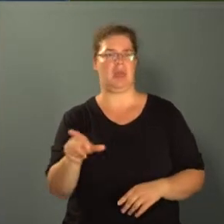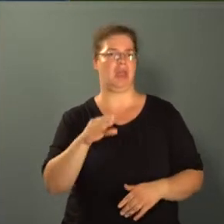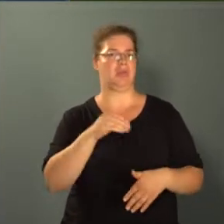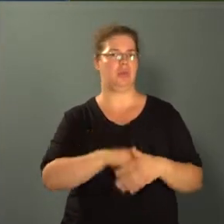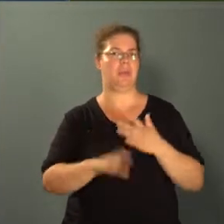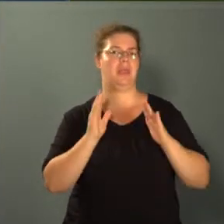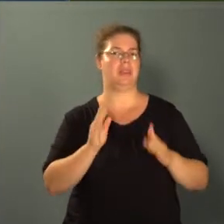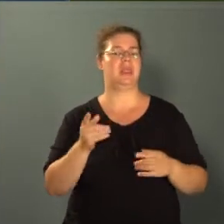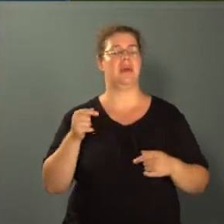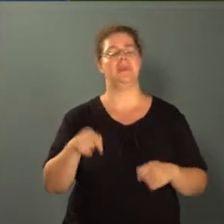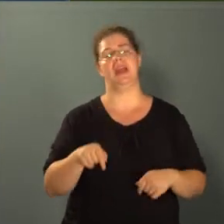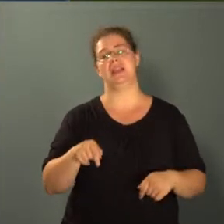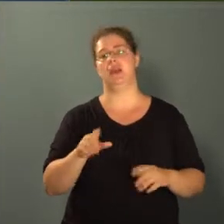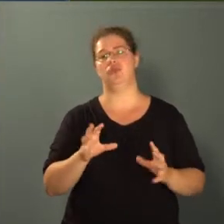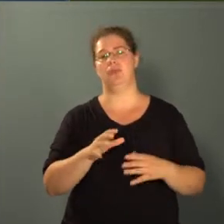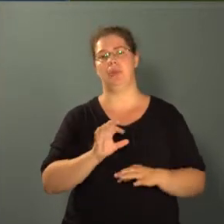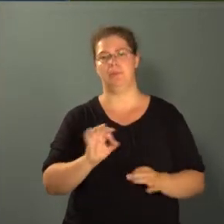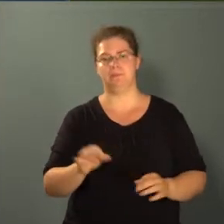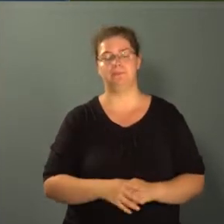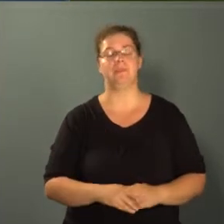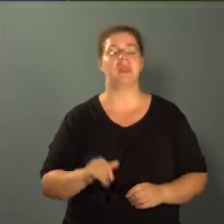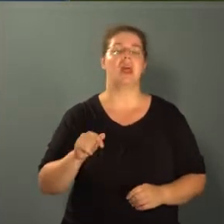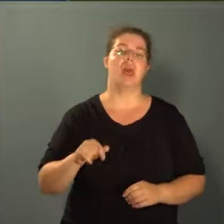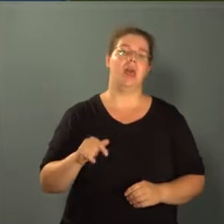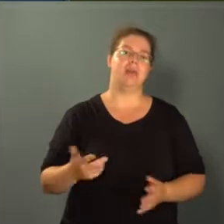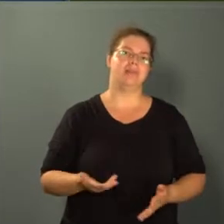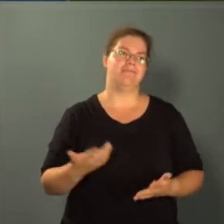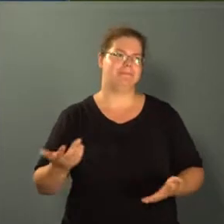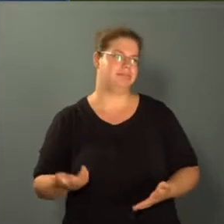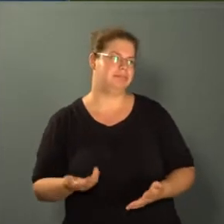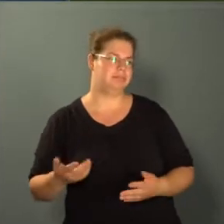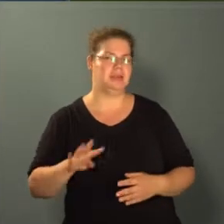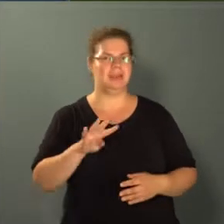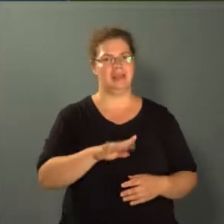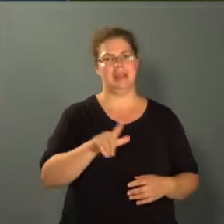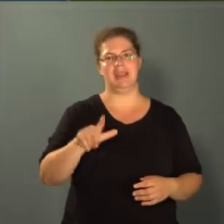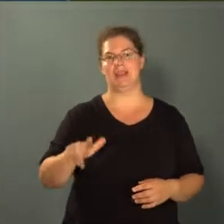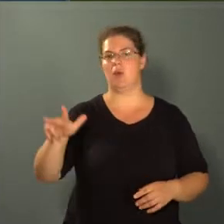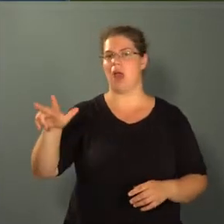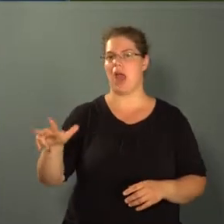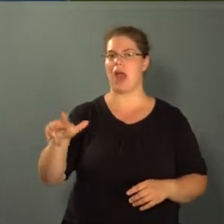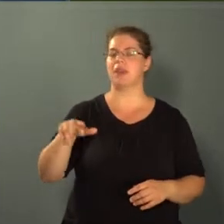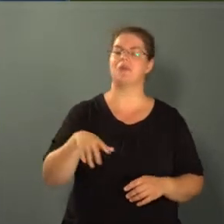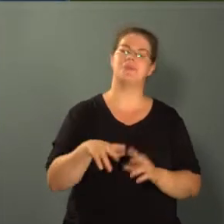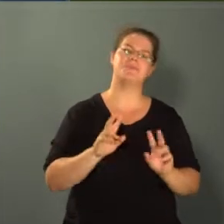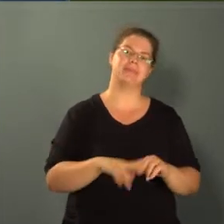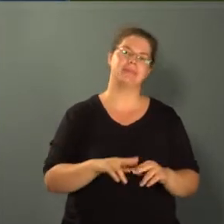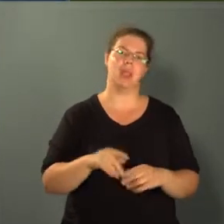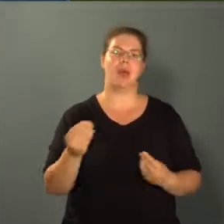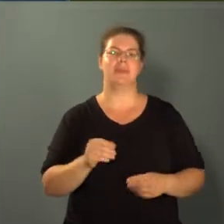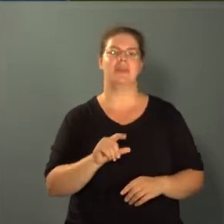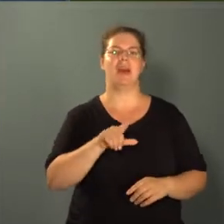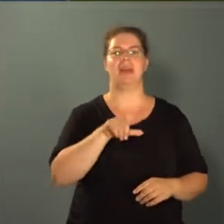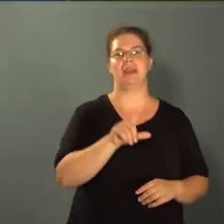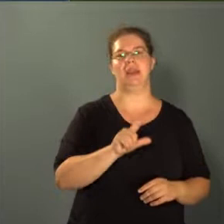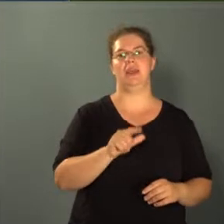hiszek, és ami ennek a csapatnak fekszik. Ez ugyebár ez egy 4-2-3-1-es rendszer az elején, amivel 2